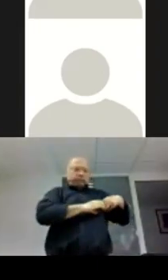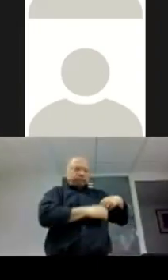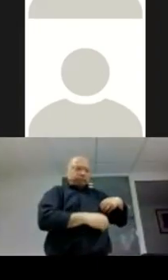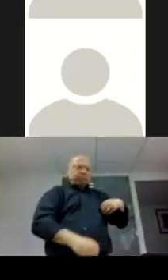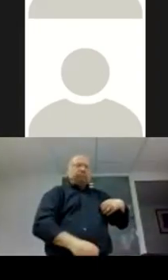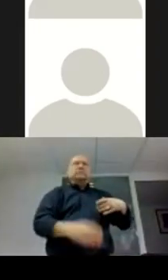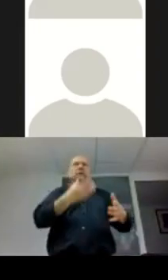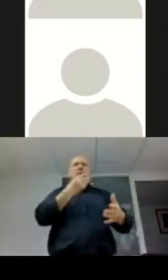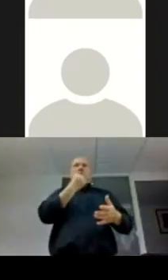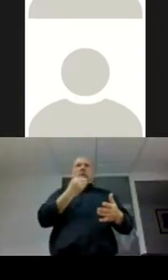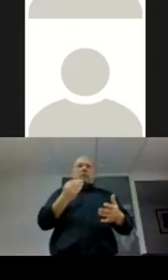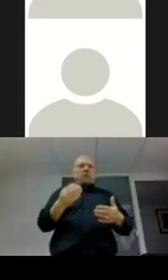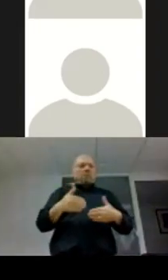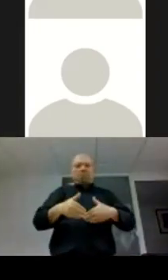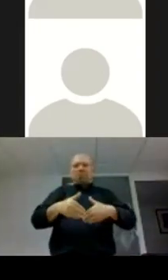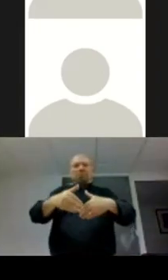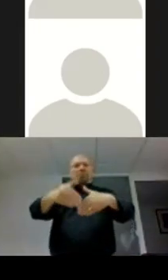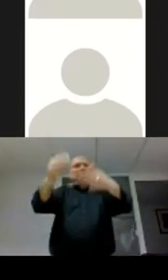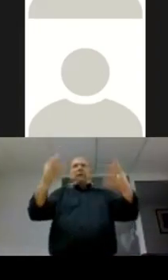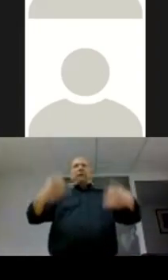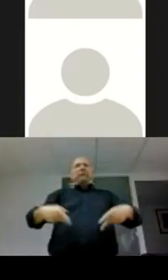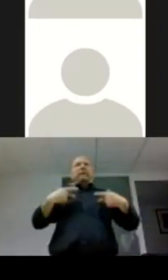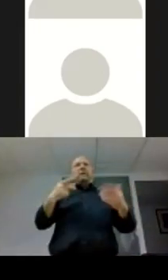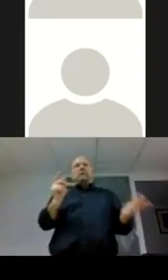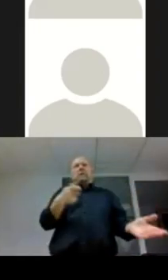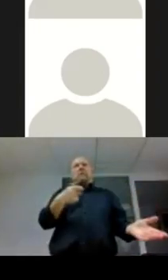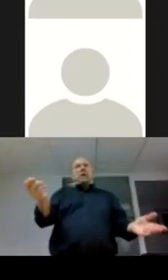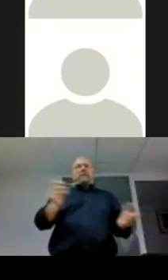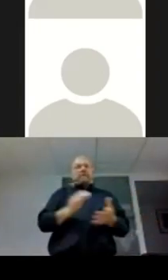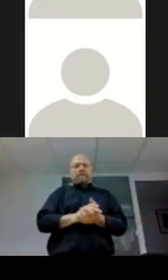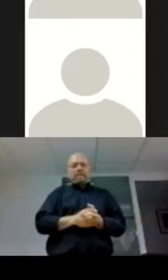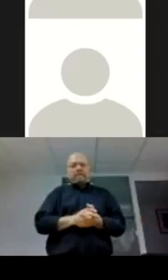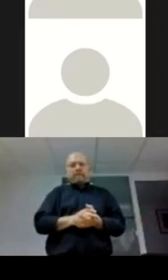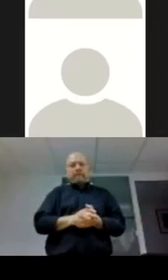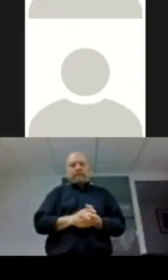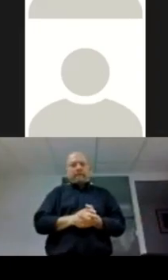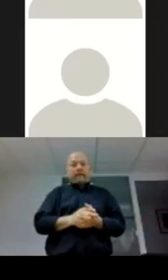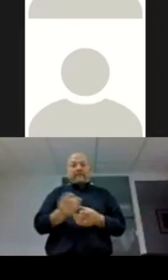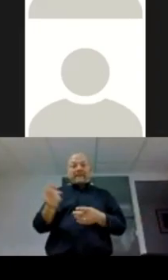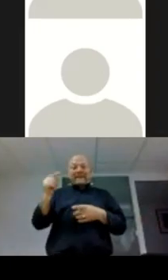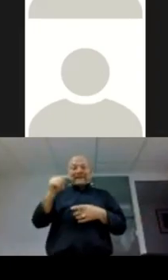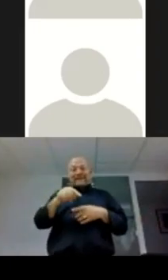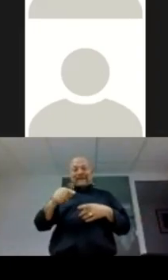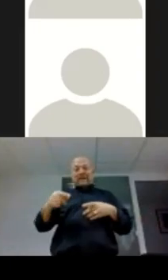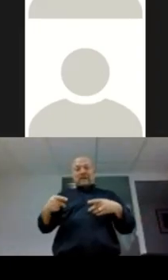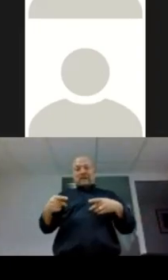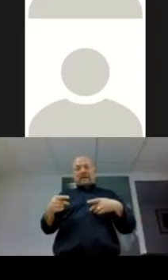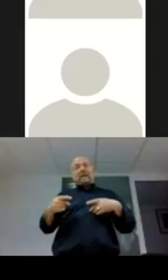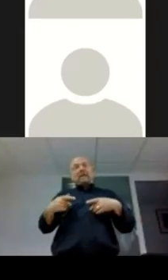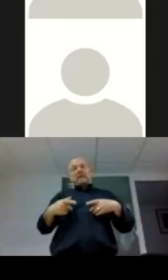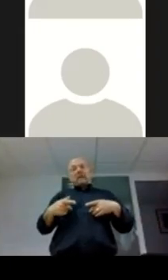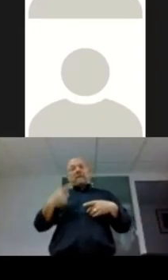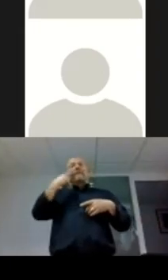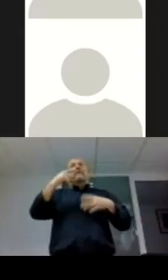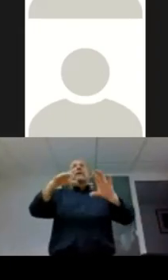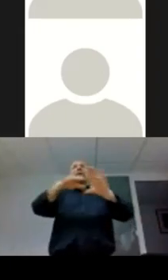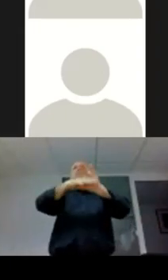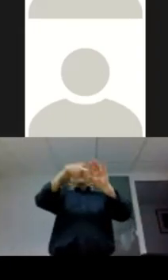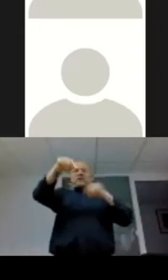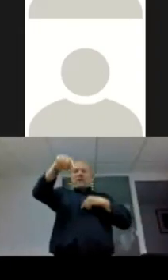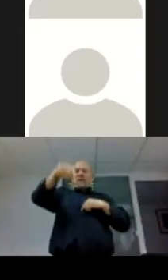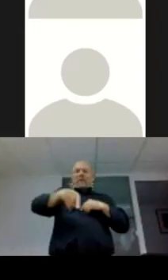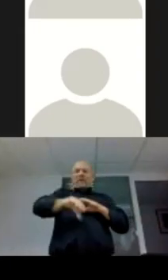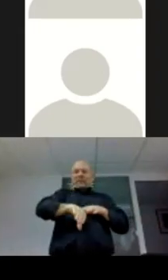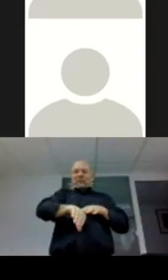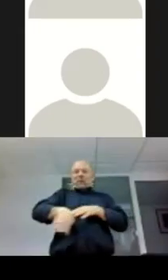en termes de modification de la fréquence et de l'aspect des selles. C'est uniquement sur les images du bas,